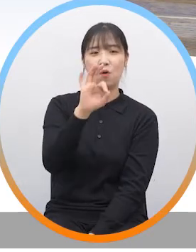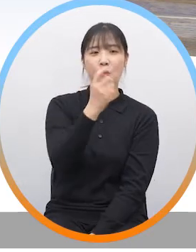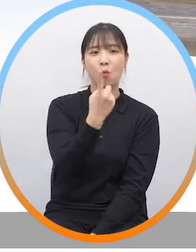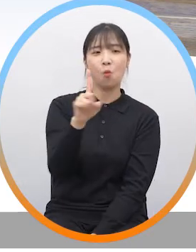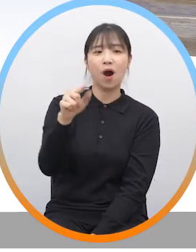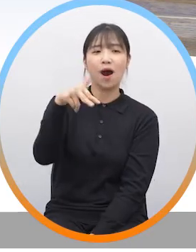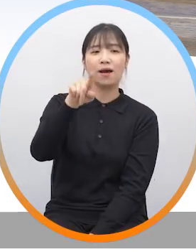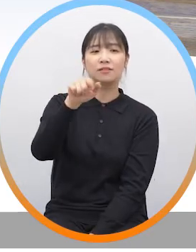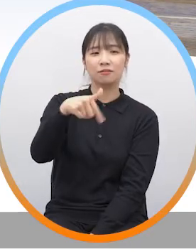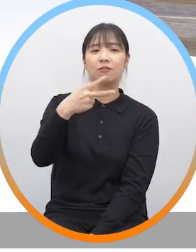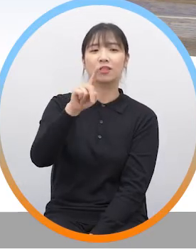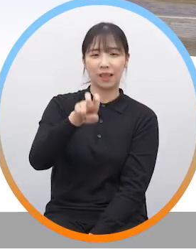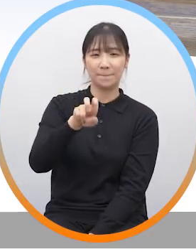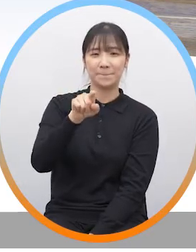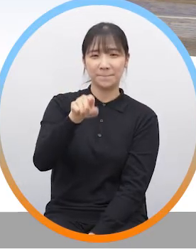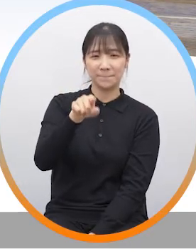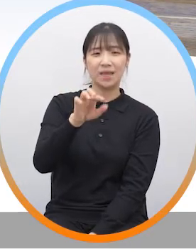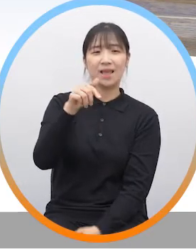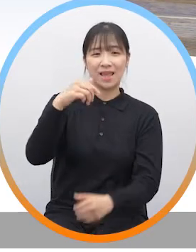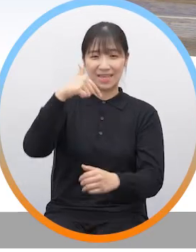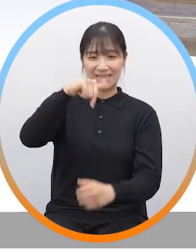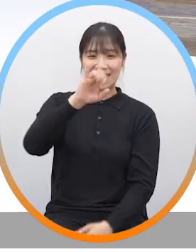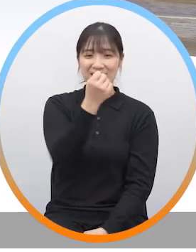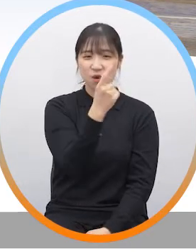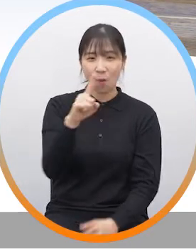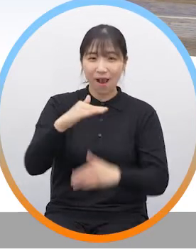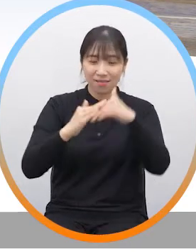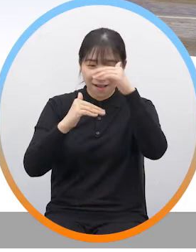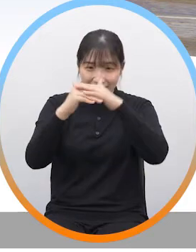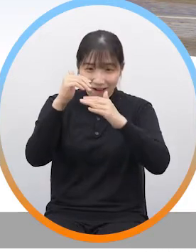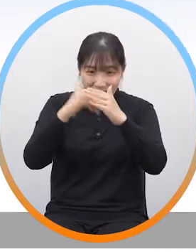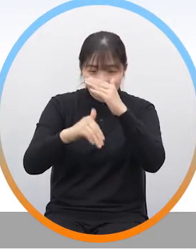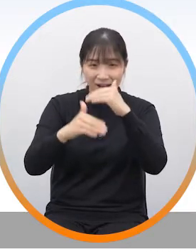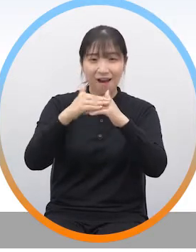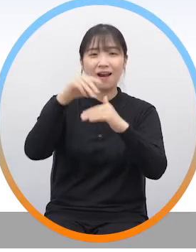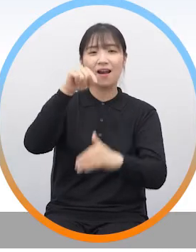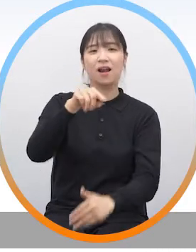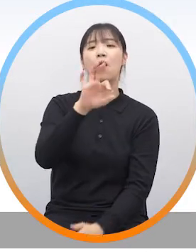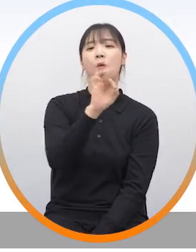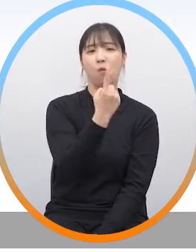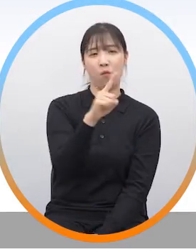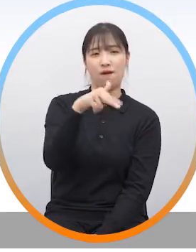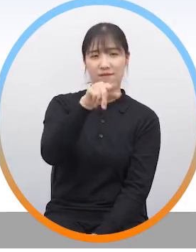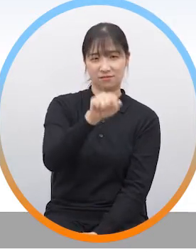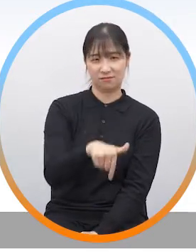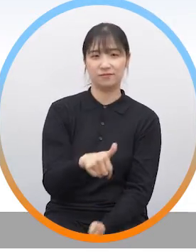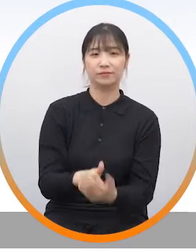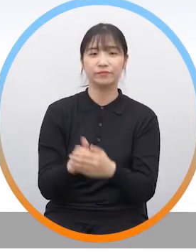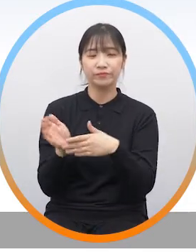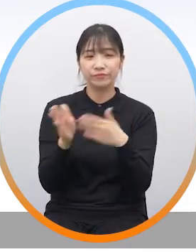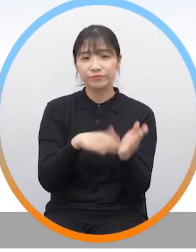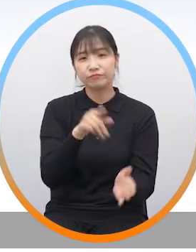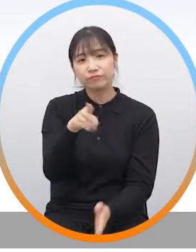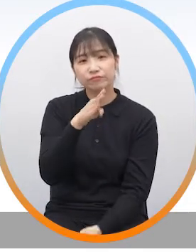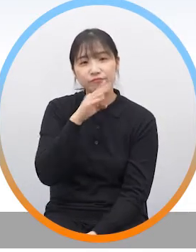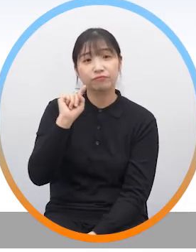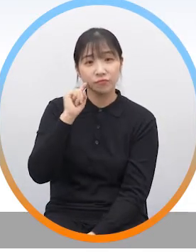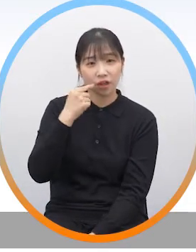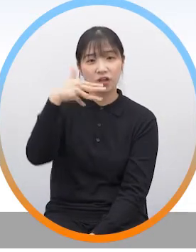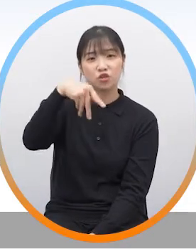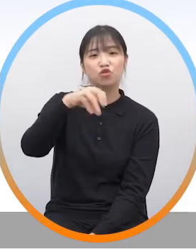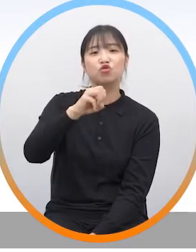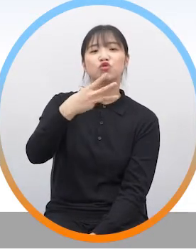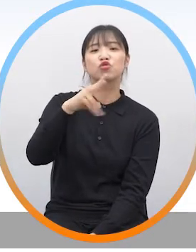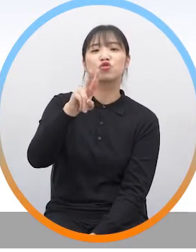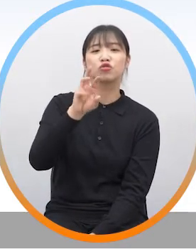담. 뭐 기와로 쌓으면 다 와적이란 말을 쓰는 거죠. 상당히 아름다운데요. 이게 충량이라고 하는